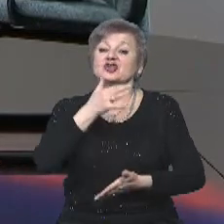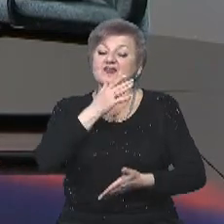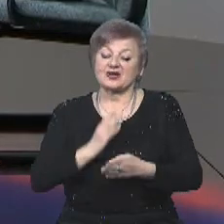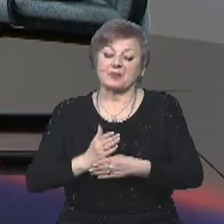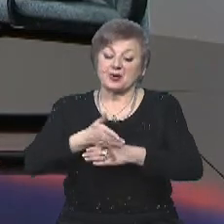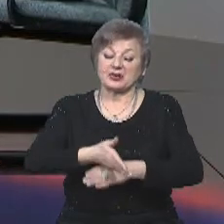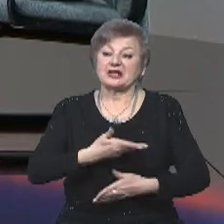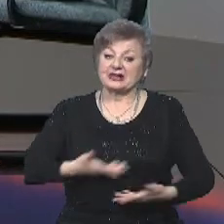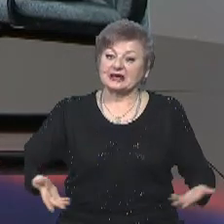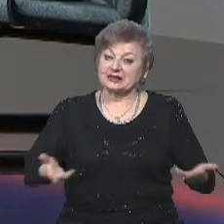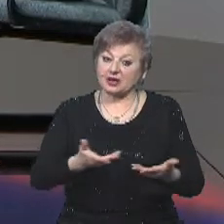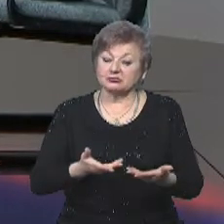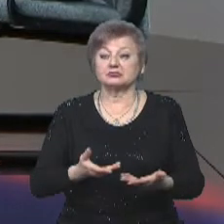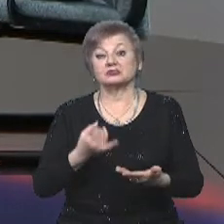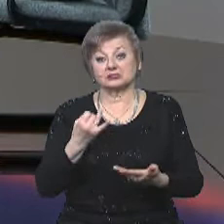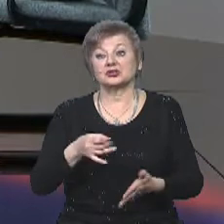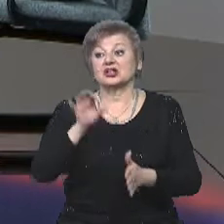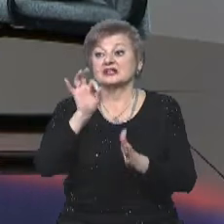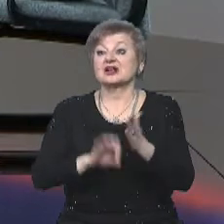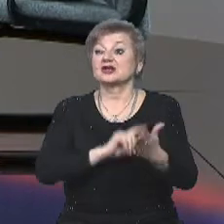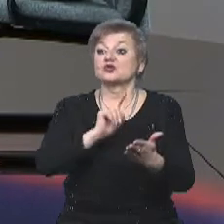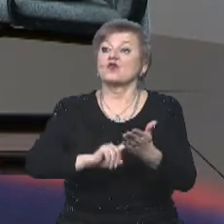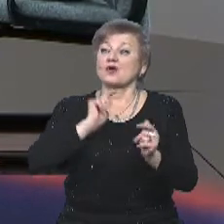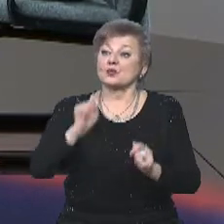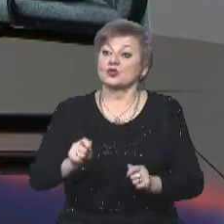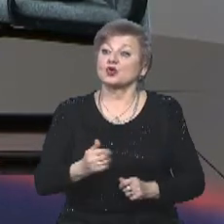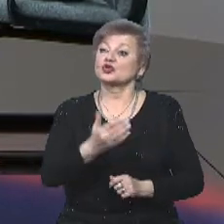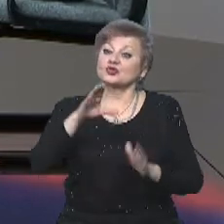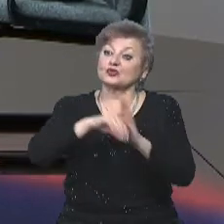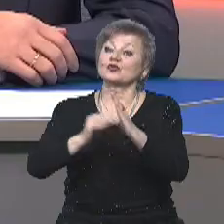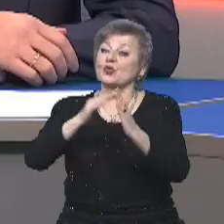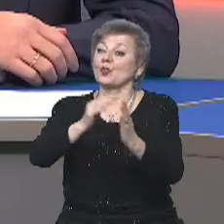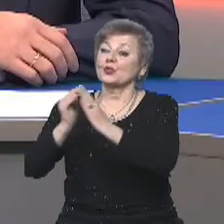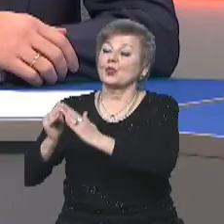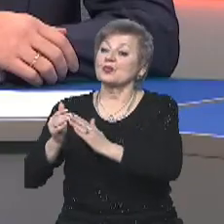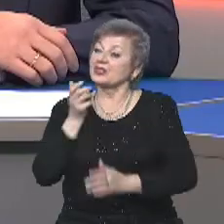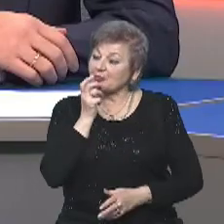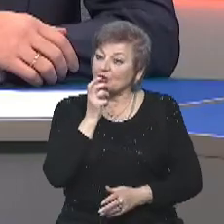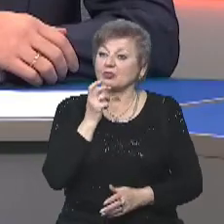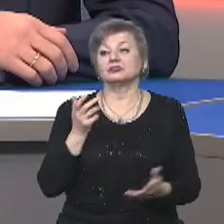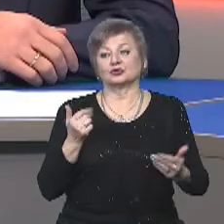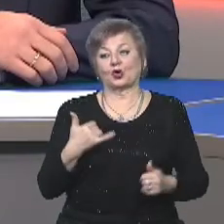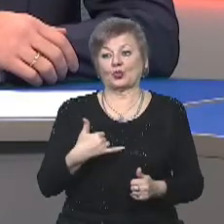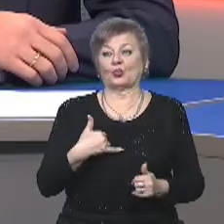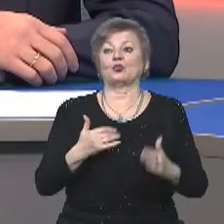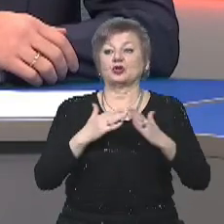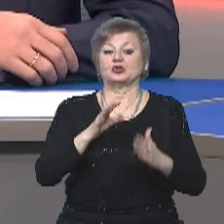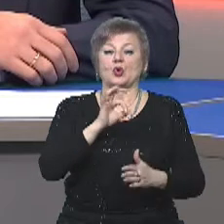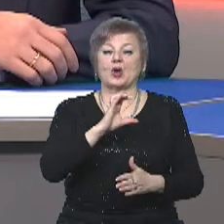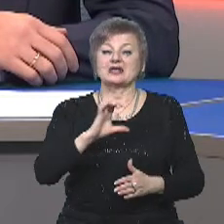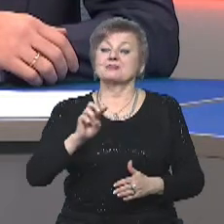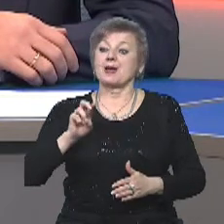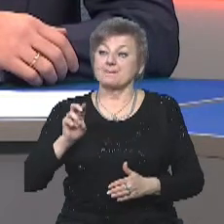нашої студії. І зразу до вас запитання, а в ваших домівках тепло? Так. Я думаю, СББ, і